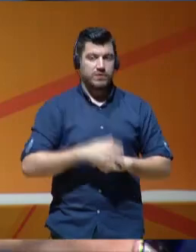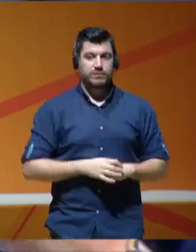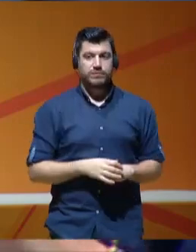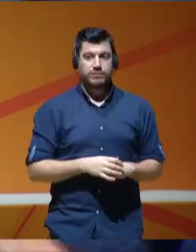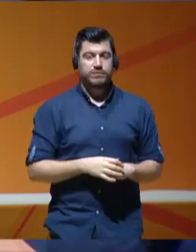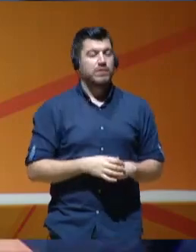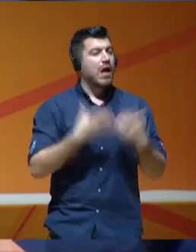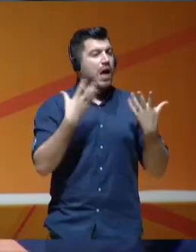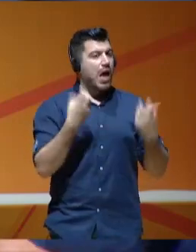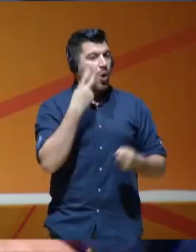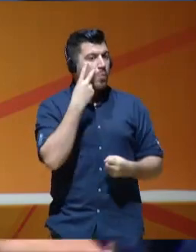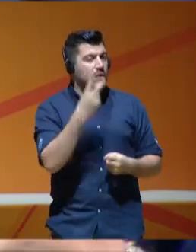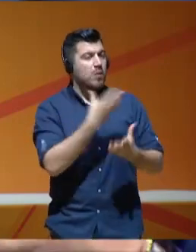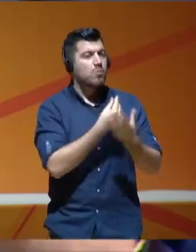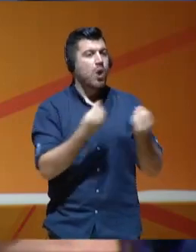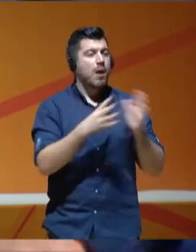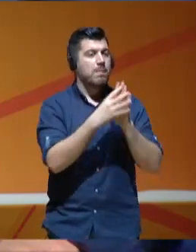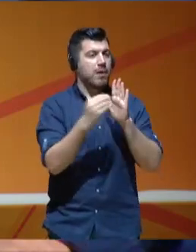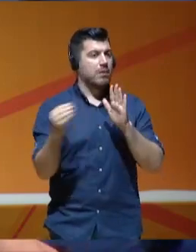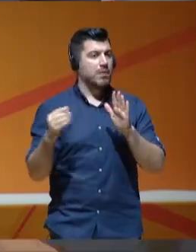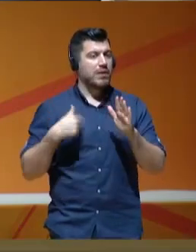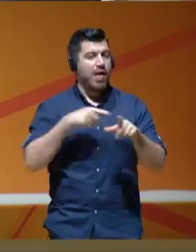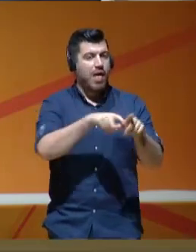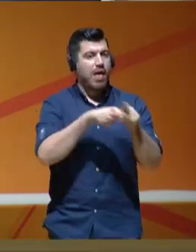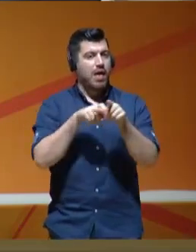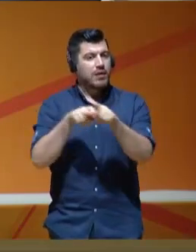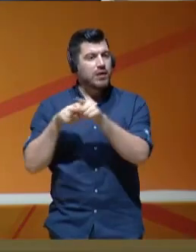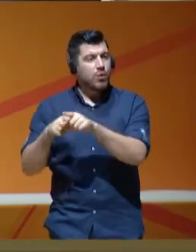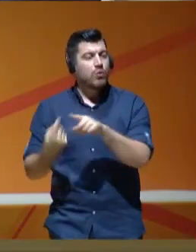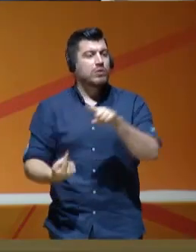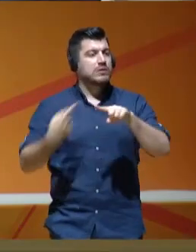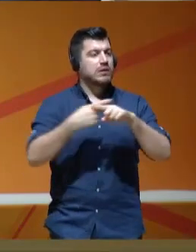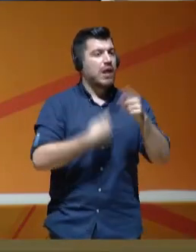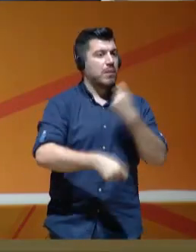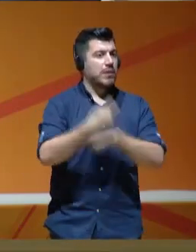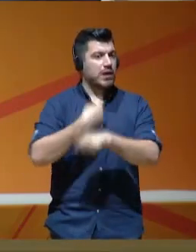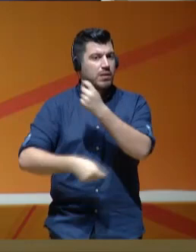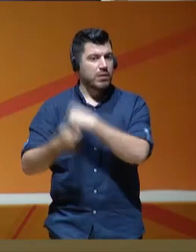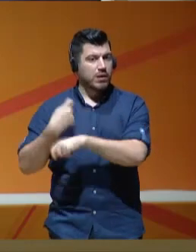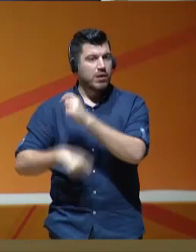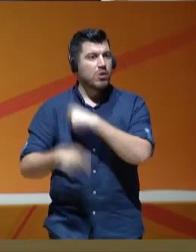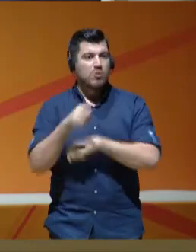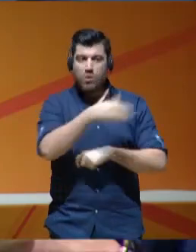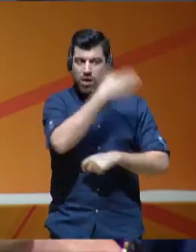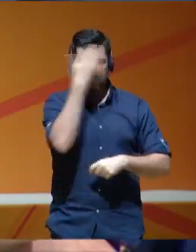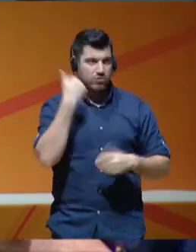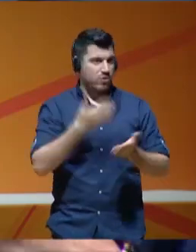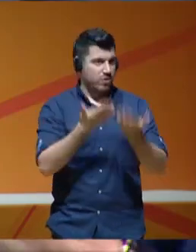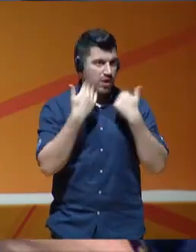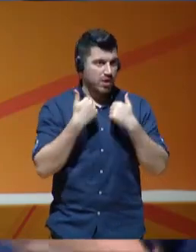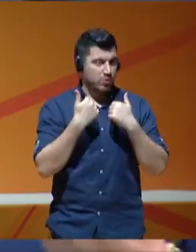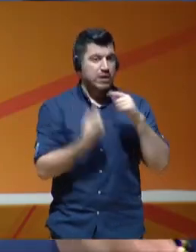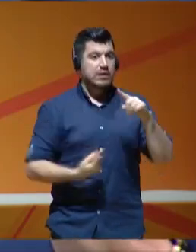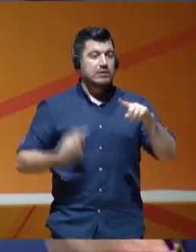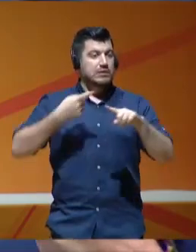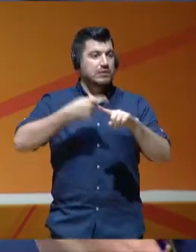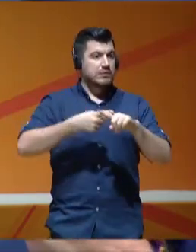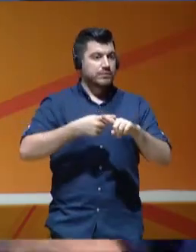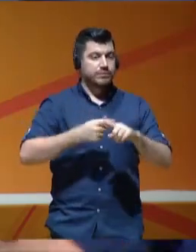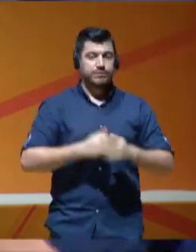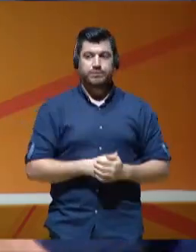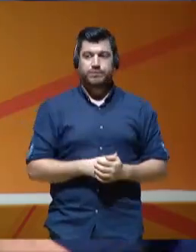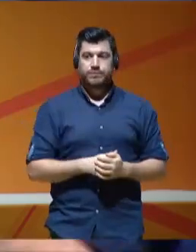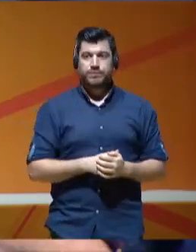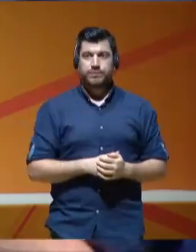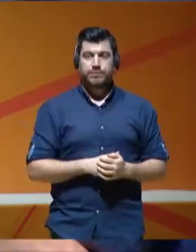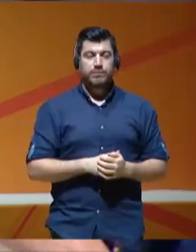δει παραδείγματα εταιριών και επιχειρηματιών οι οποίοι κάθε άλλο παρά ήθος έχουν και παρά